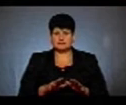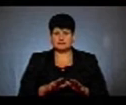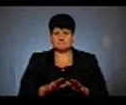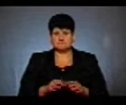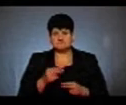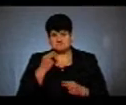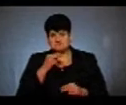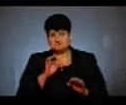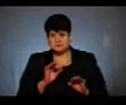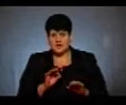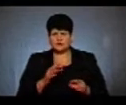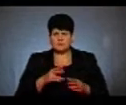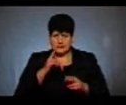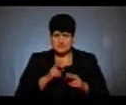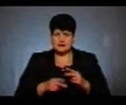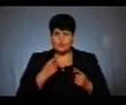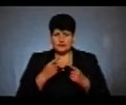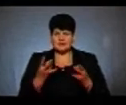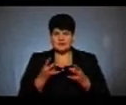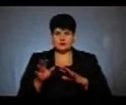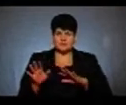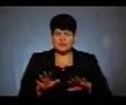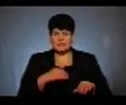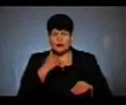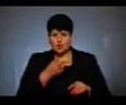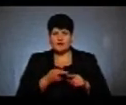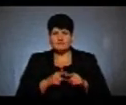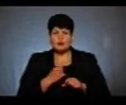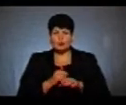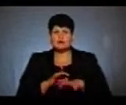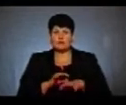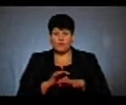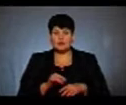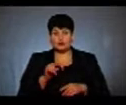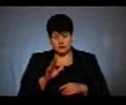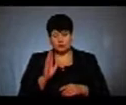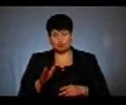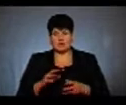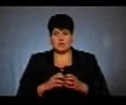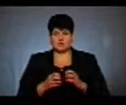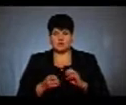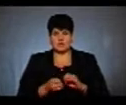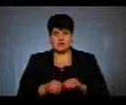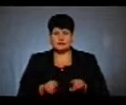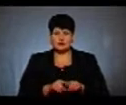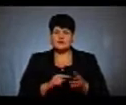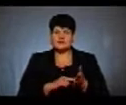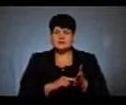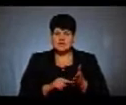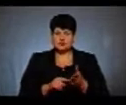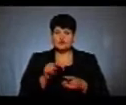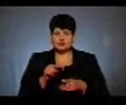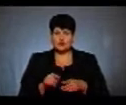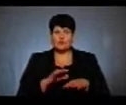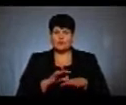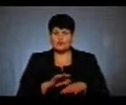А щоб остаточно вже говорити, треба, щоб кілька років ця робота проводилася, і тоді, я думаю, що буде результат. Також дуже відзначу, що вона вже проводиться не